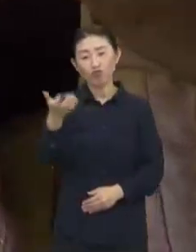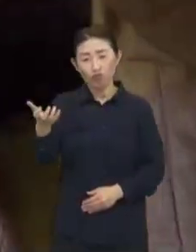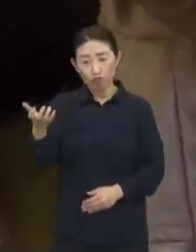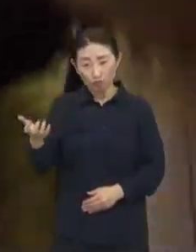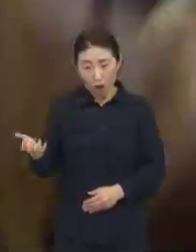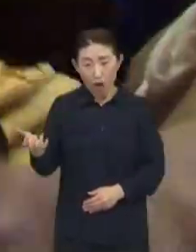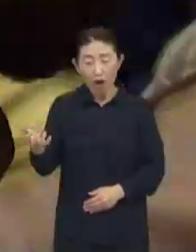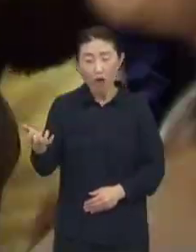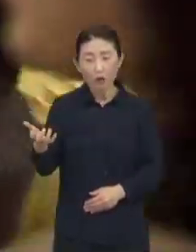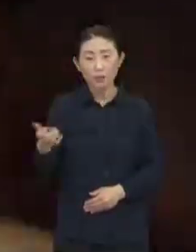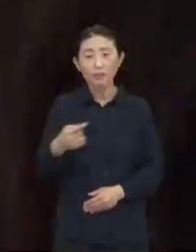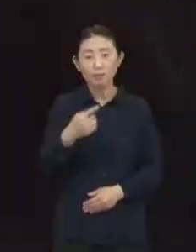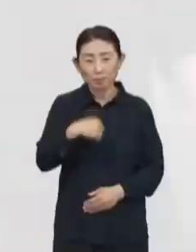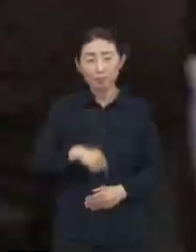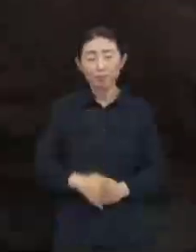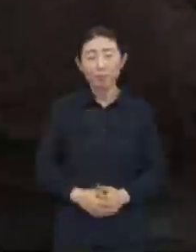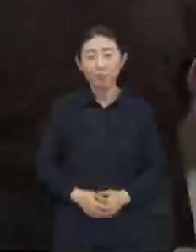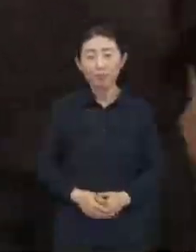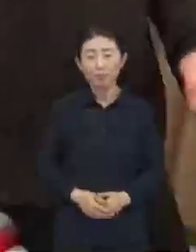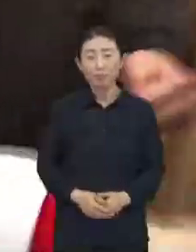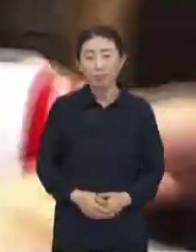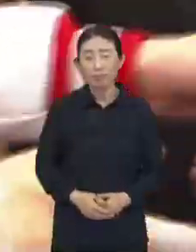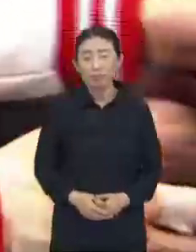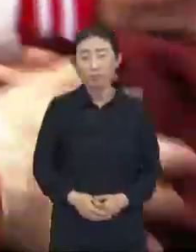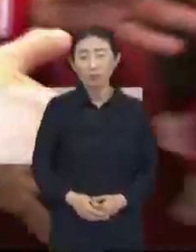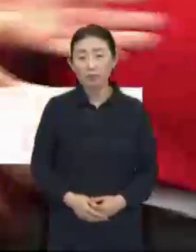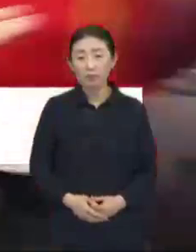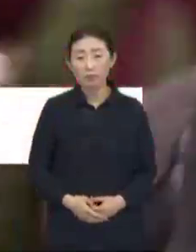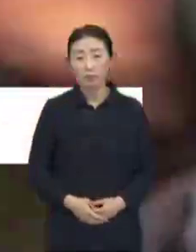이동에 효율성을 기했습니다.